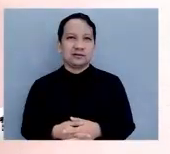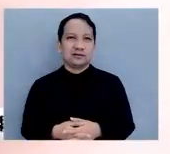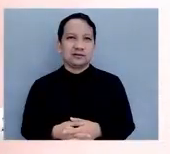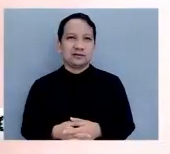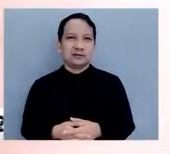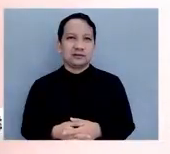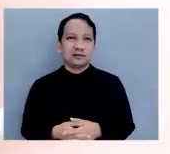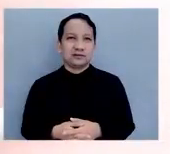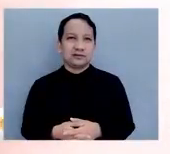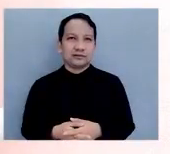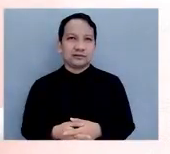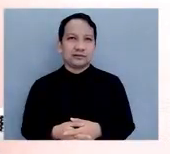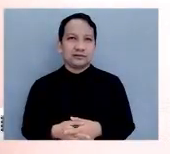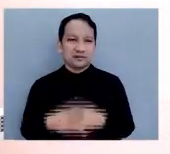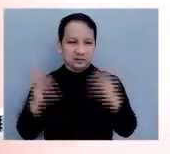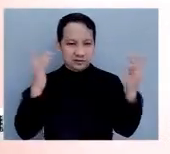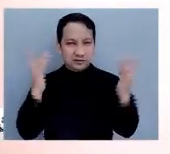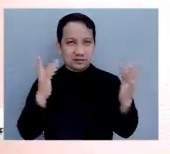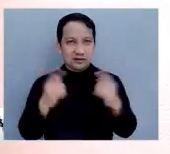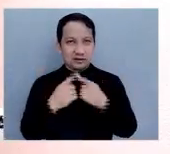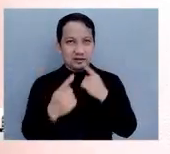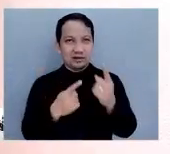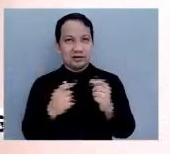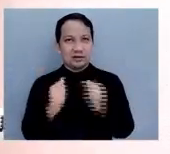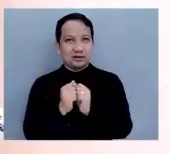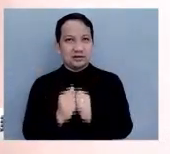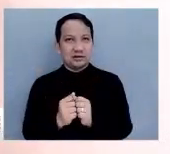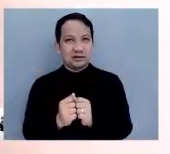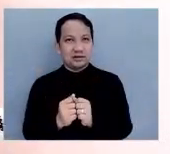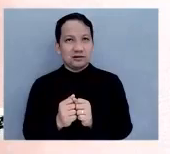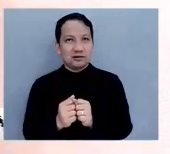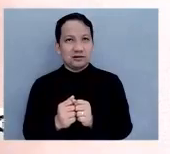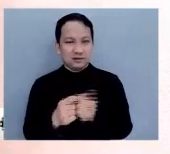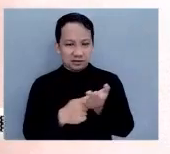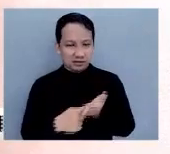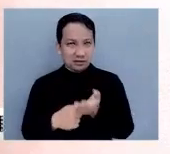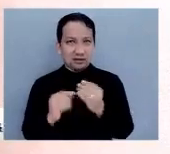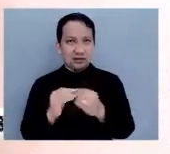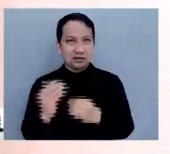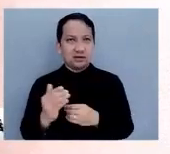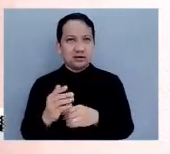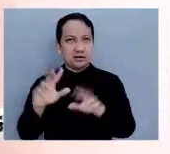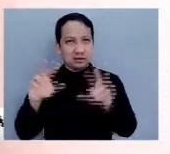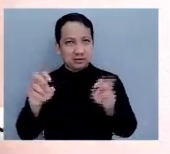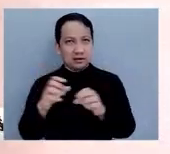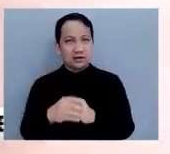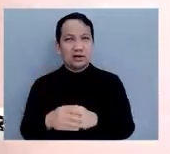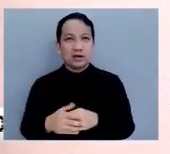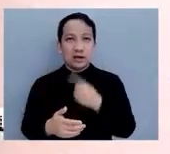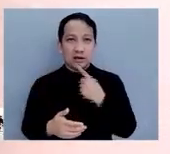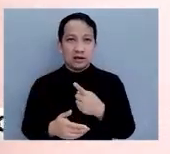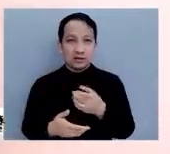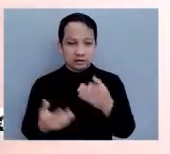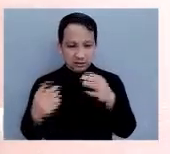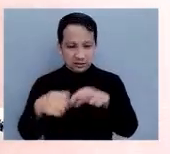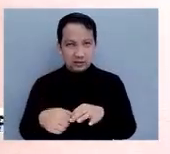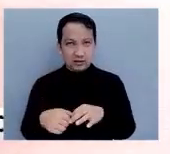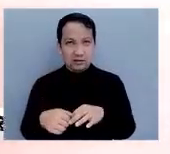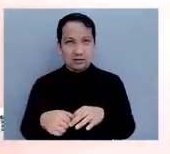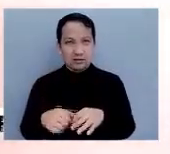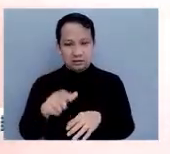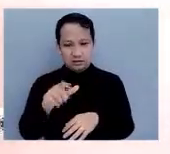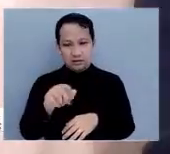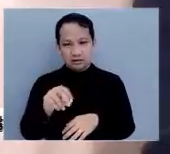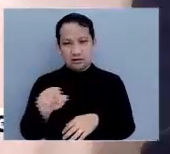Grabe ang ingay dito. Ang daming mga sinabi ng mga kasama ko. Pero pag-uusapan pa natin ang hot topic na yan, ha. Kasama natin ngayon si Anton